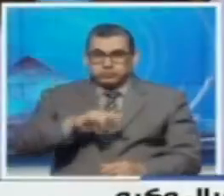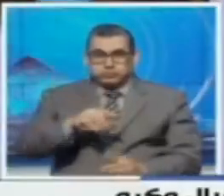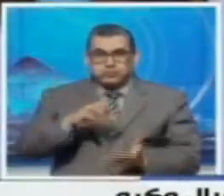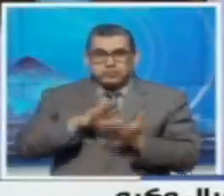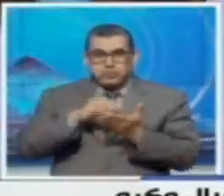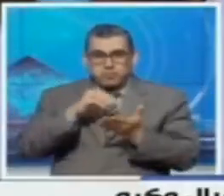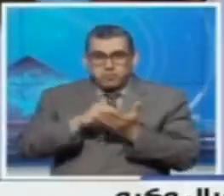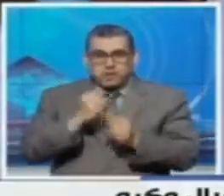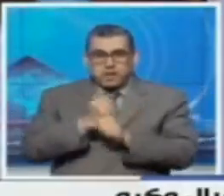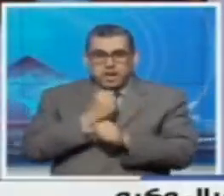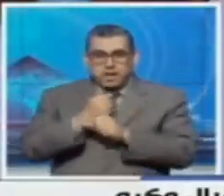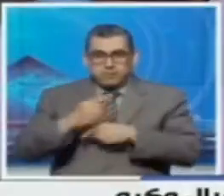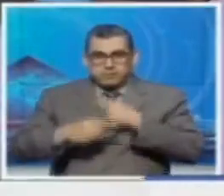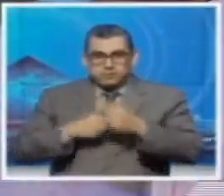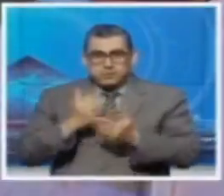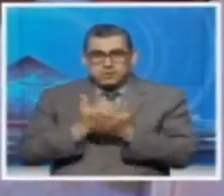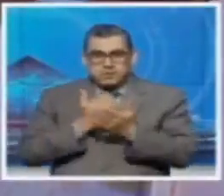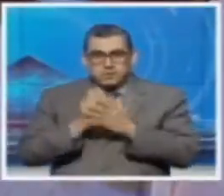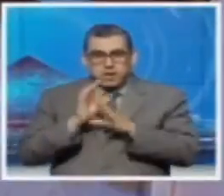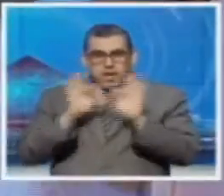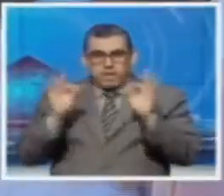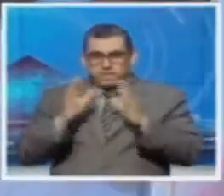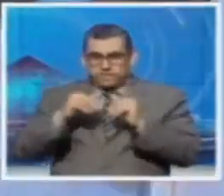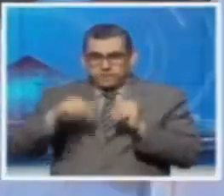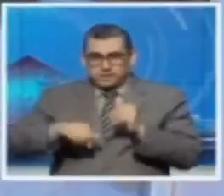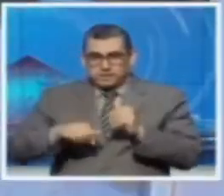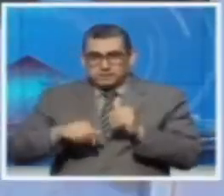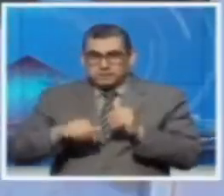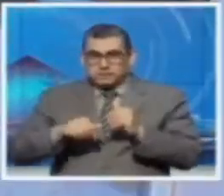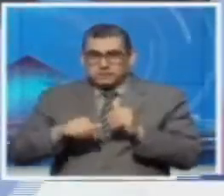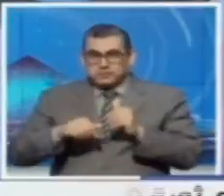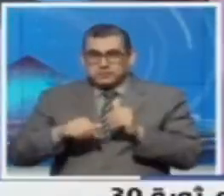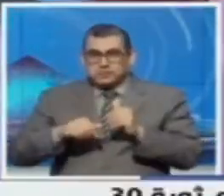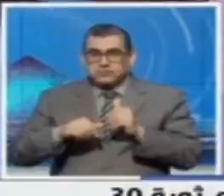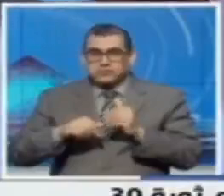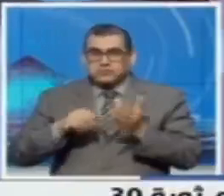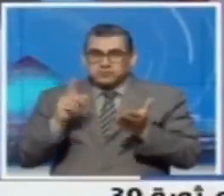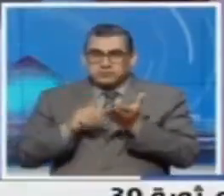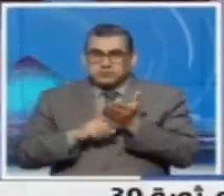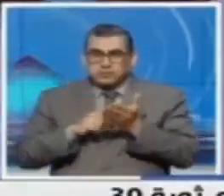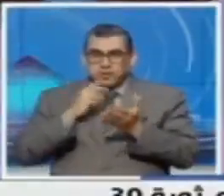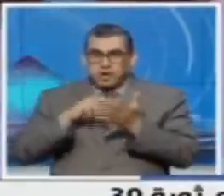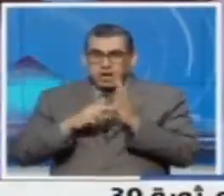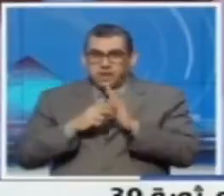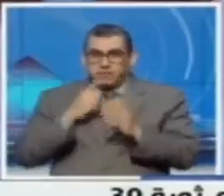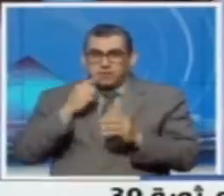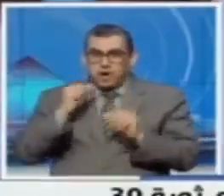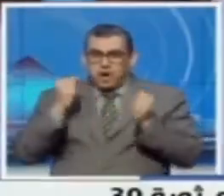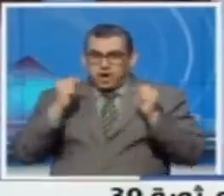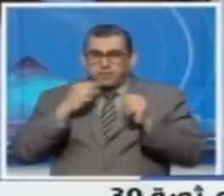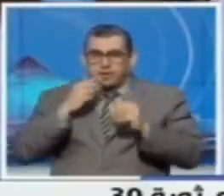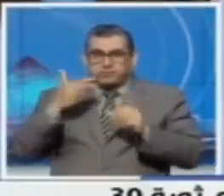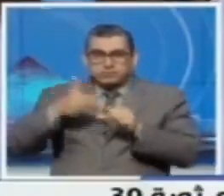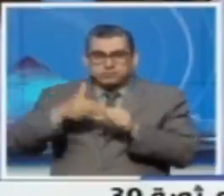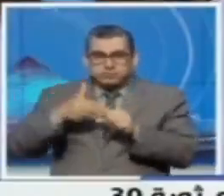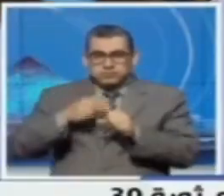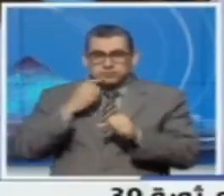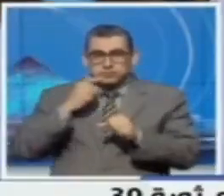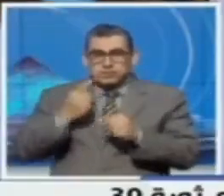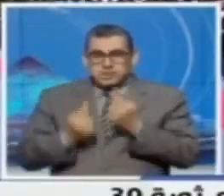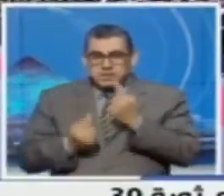بالاستثمار بصفة عامة في مصر والتركيز بصفة خاصة على قطاع الطاقة، ربما أيضا قطاع